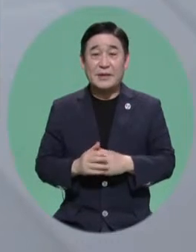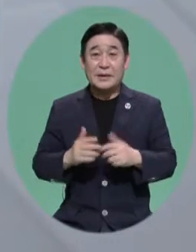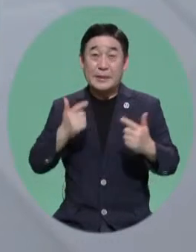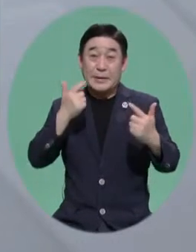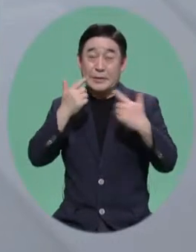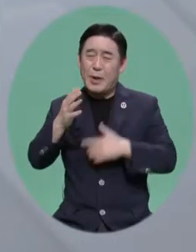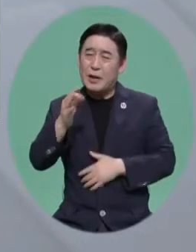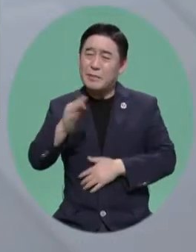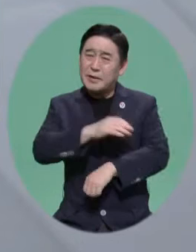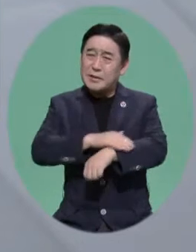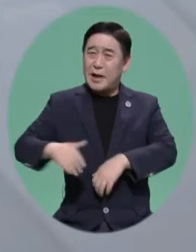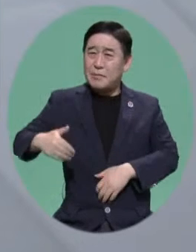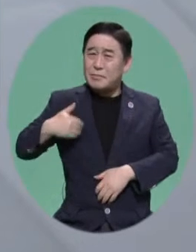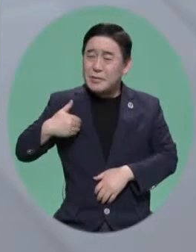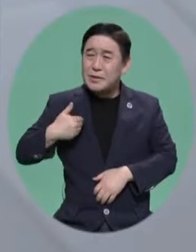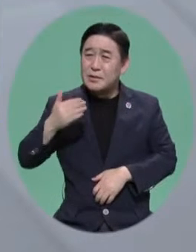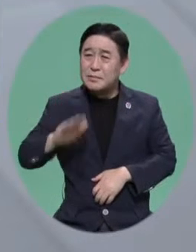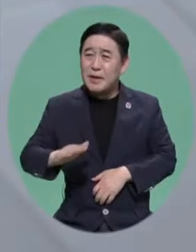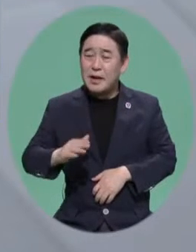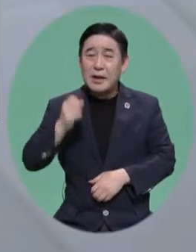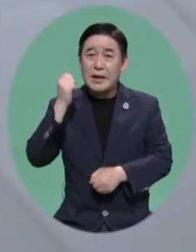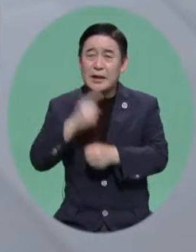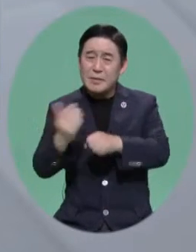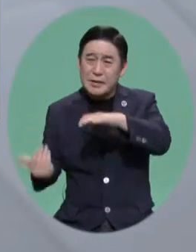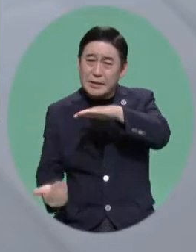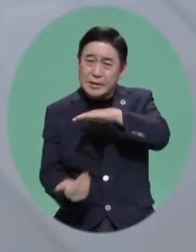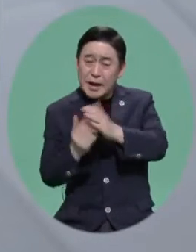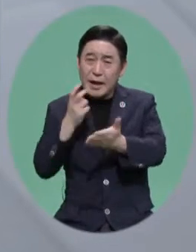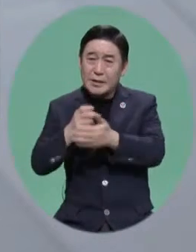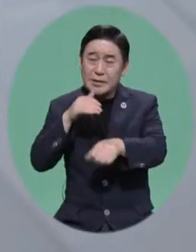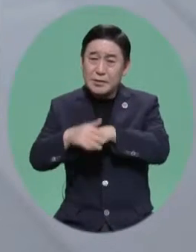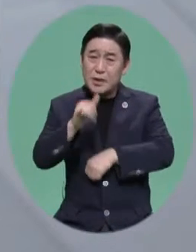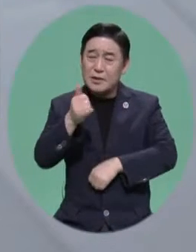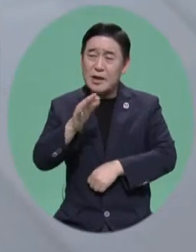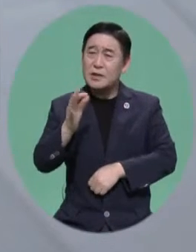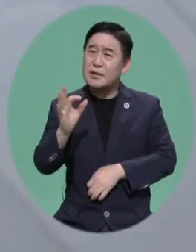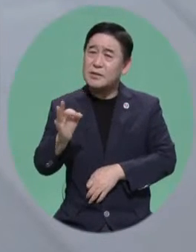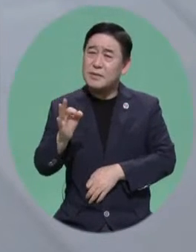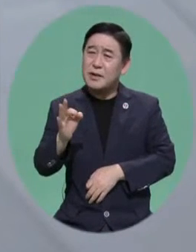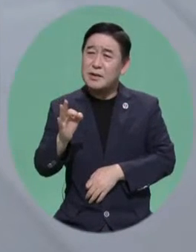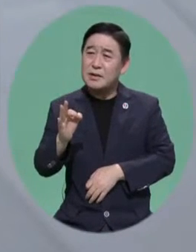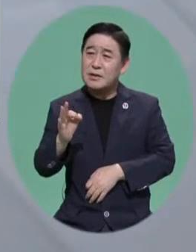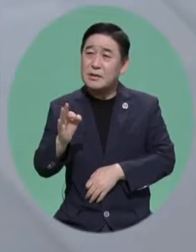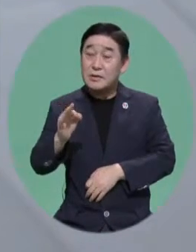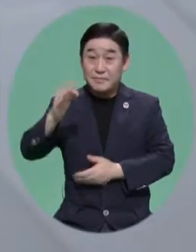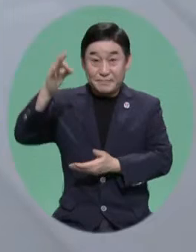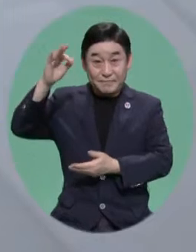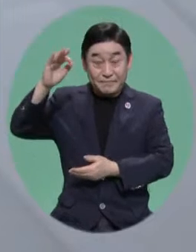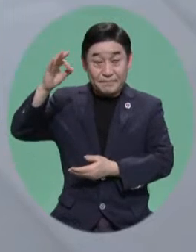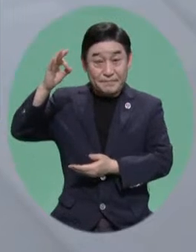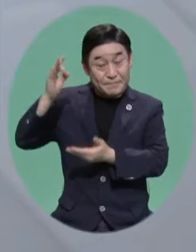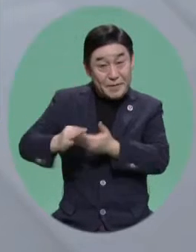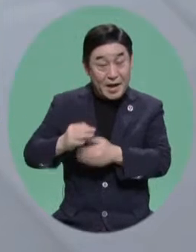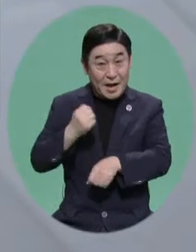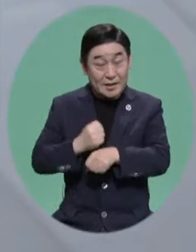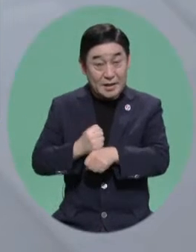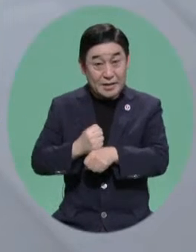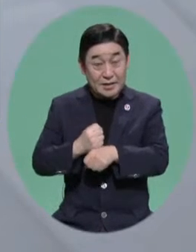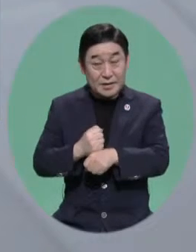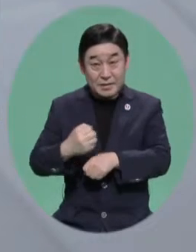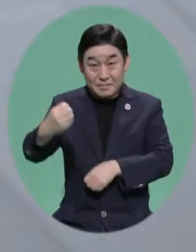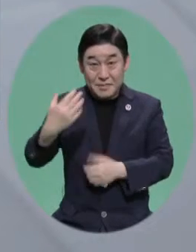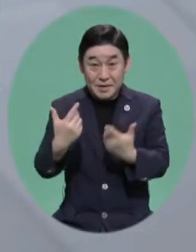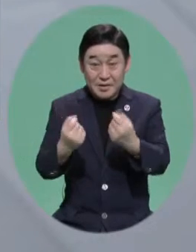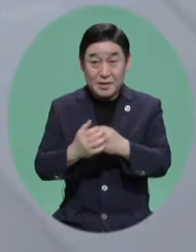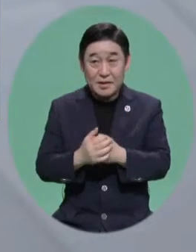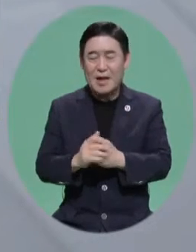정확한 금액은 모르는데 어 이미 상황 제가 시행되고 있는데 그 금액을 획기적으로 가 주장하는 게 아마 심 oo 님 의견